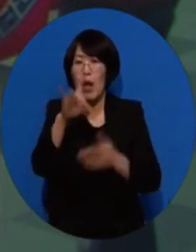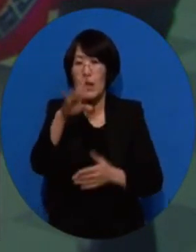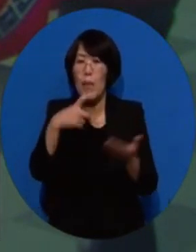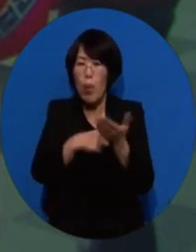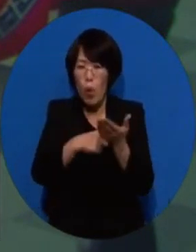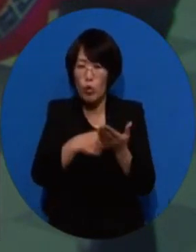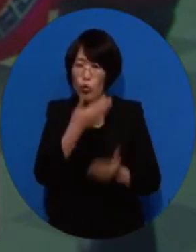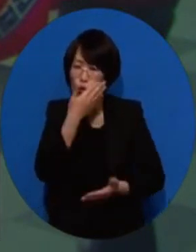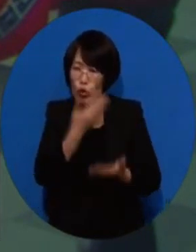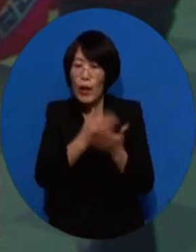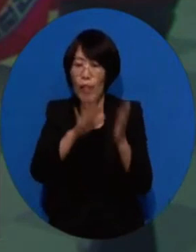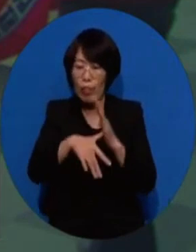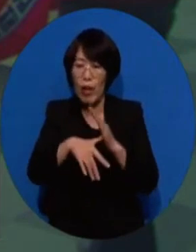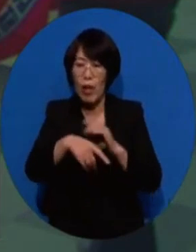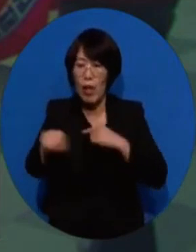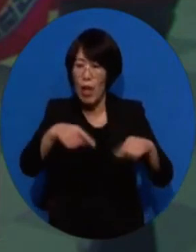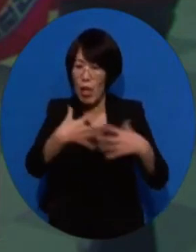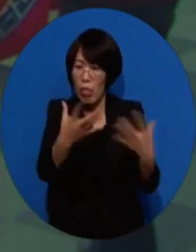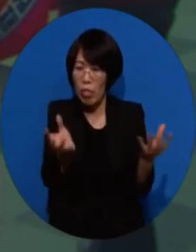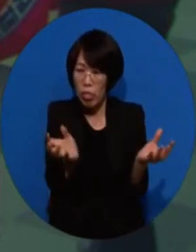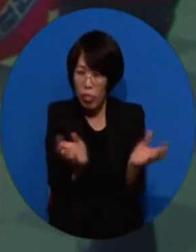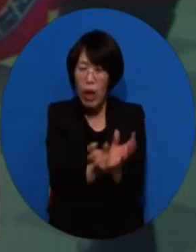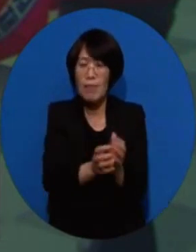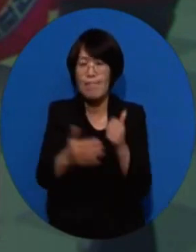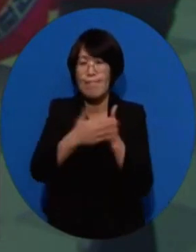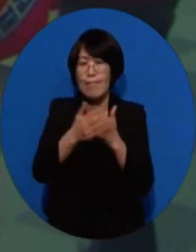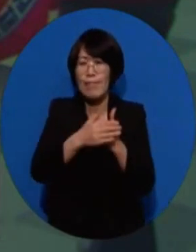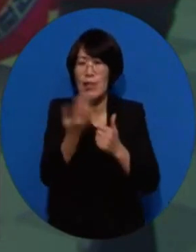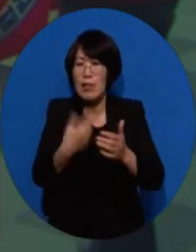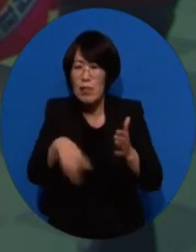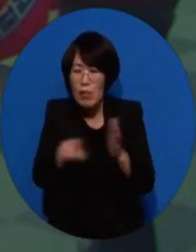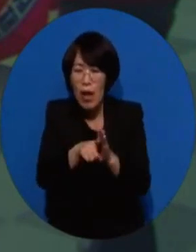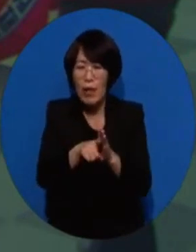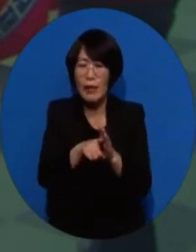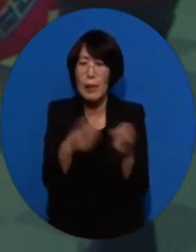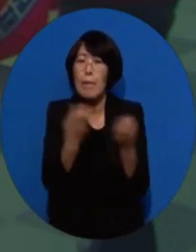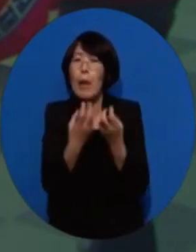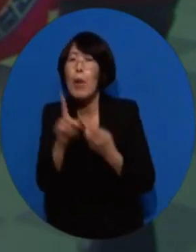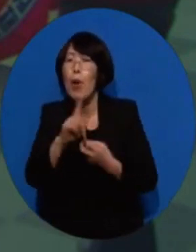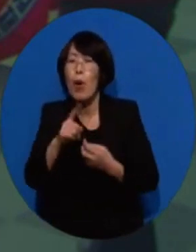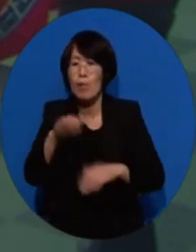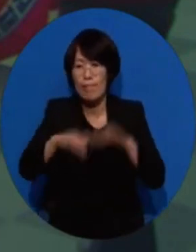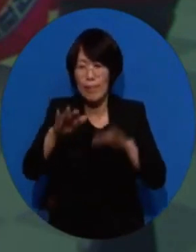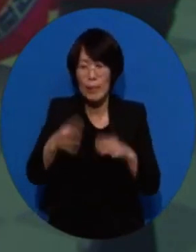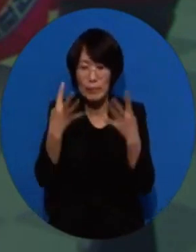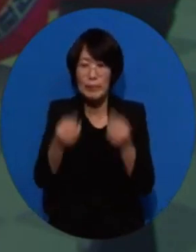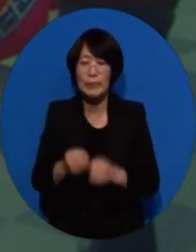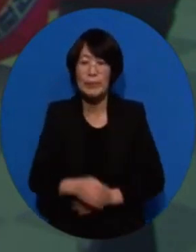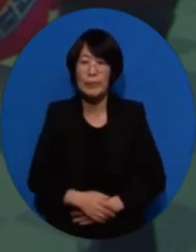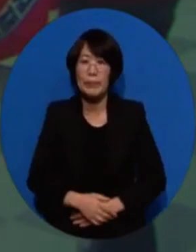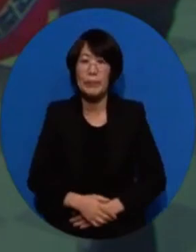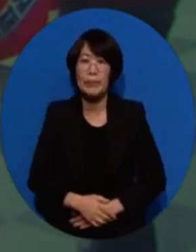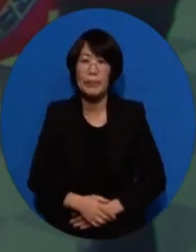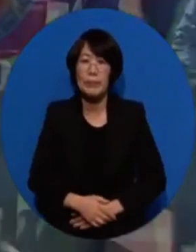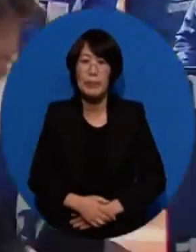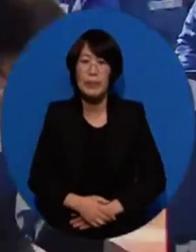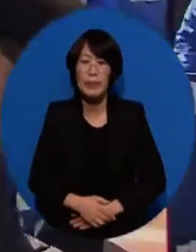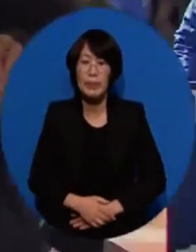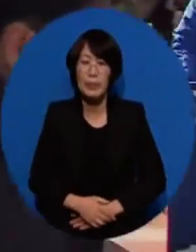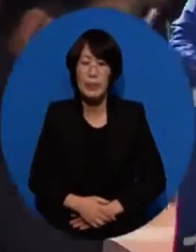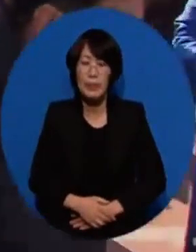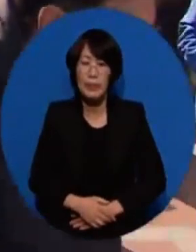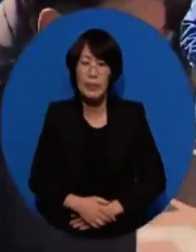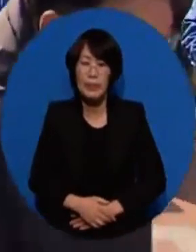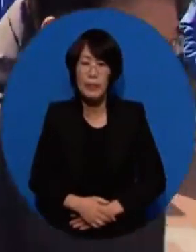속에서 각 정당은 표심 공략을 위한 전략에서 미묘한 차이를 보이고 있습니다. 송정근 기자입니다.